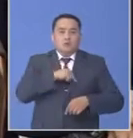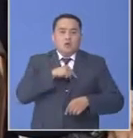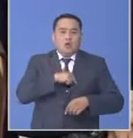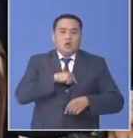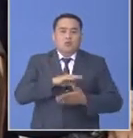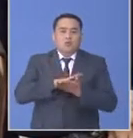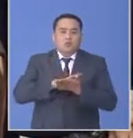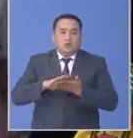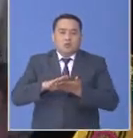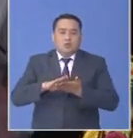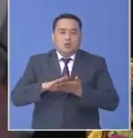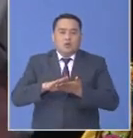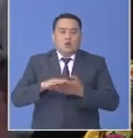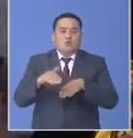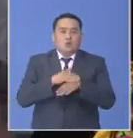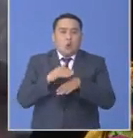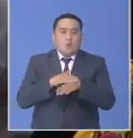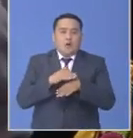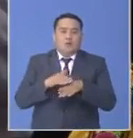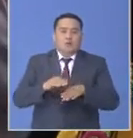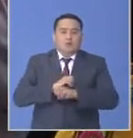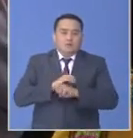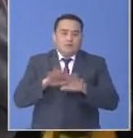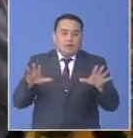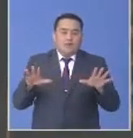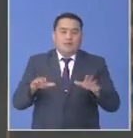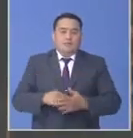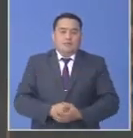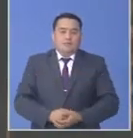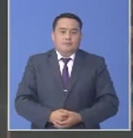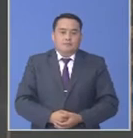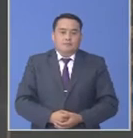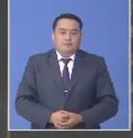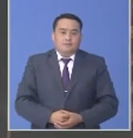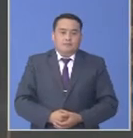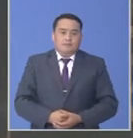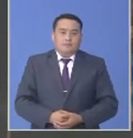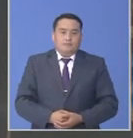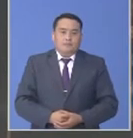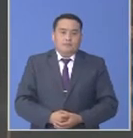телесной чистоты, сеющих доброе и светлое. Аллах Та'ала